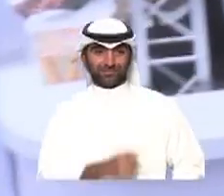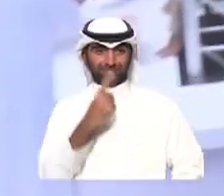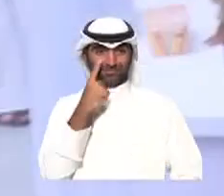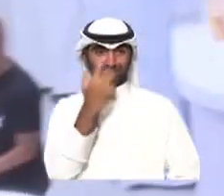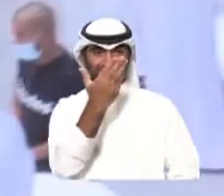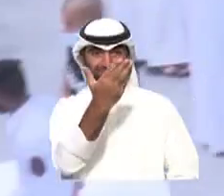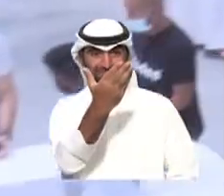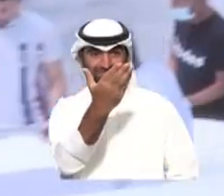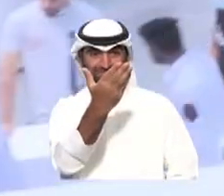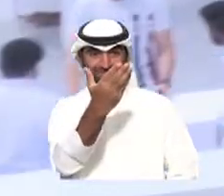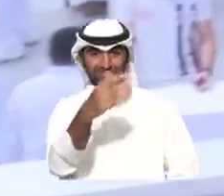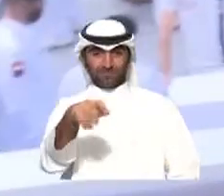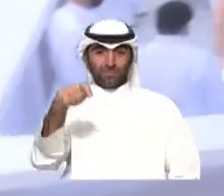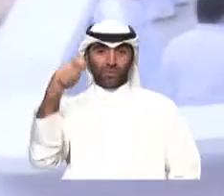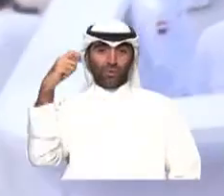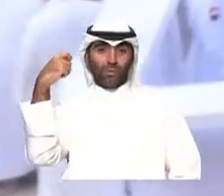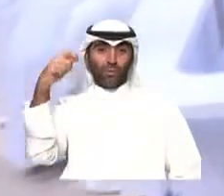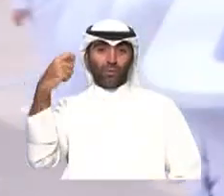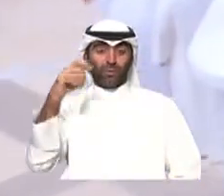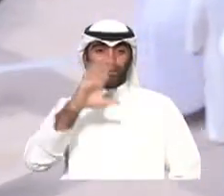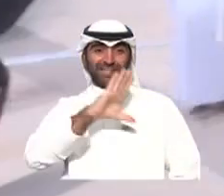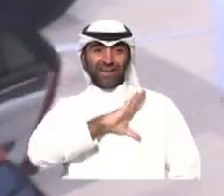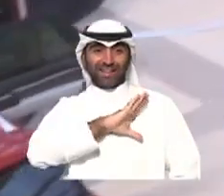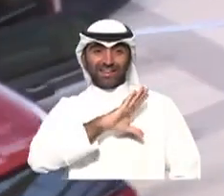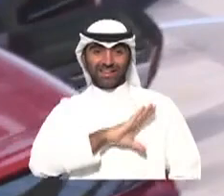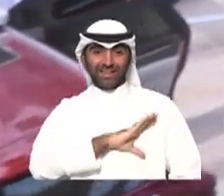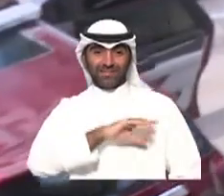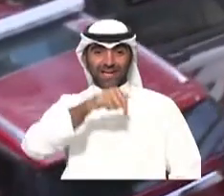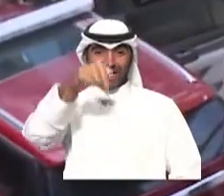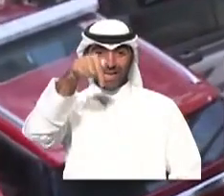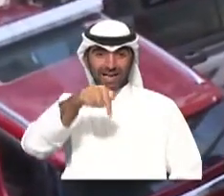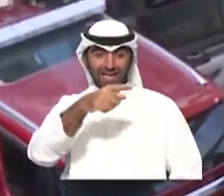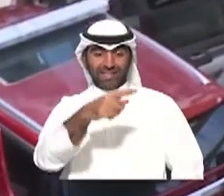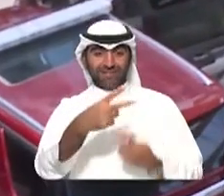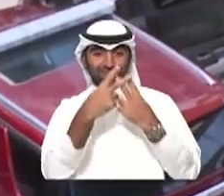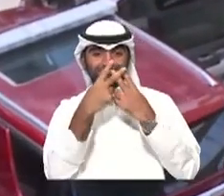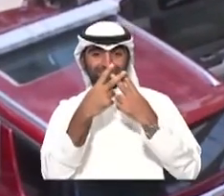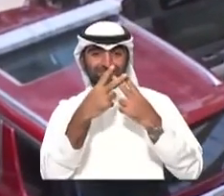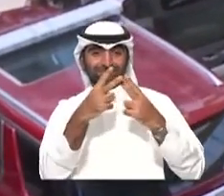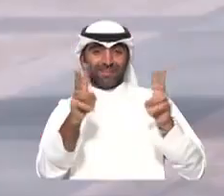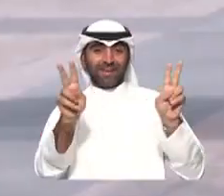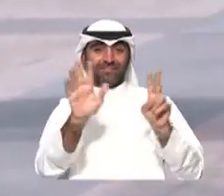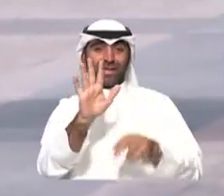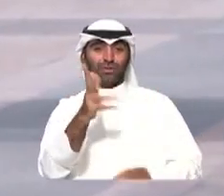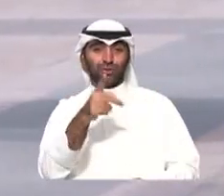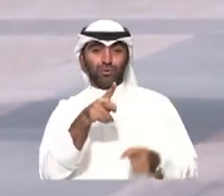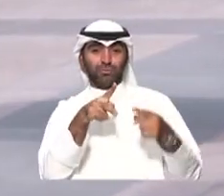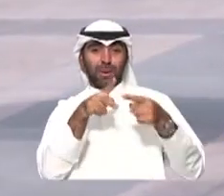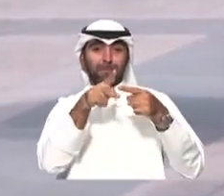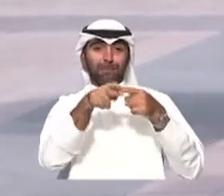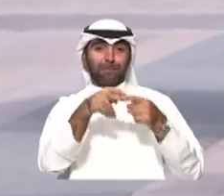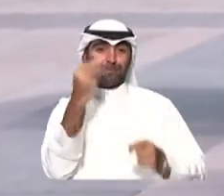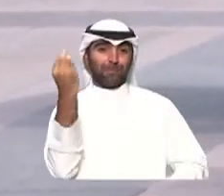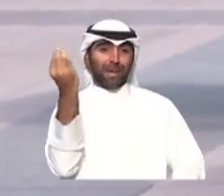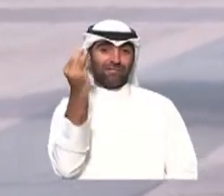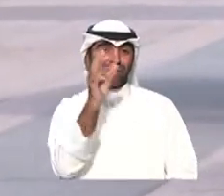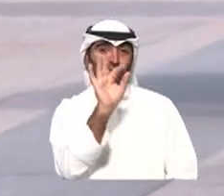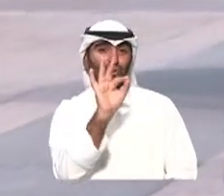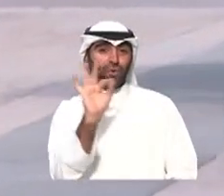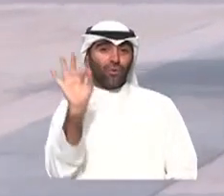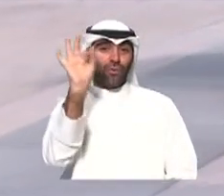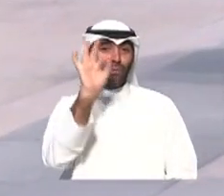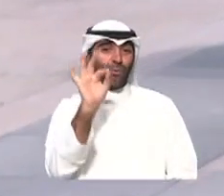نظمت وزارة الدفاع حملة كن منهم في مجمع الأفنيوس، والتي يشارك فيها الجيش الكويتي بمختلف